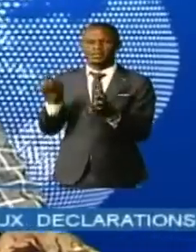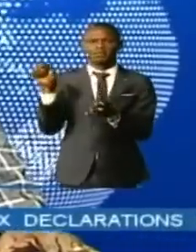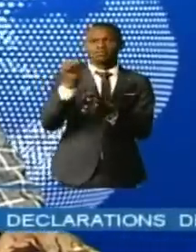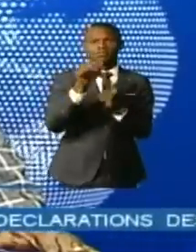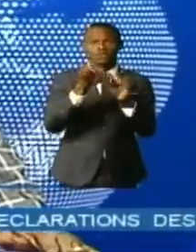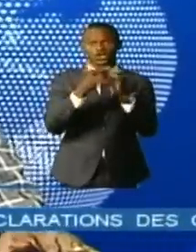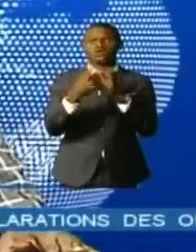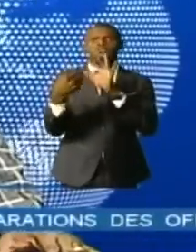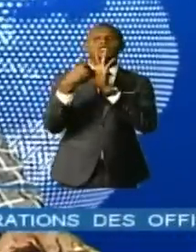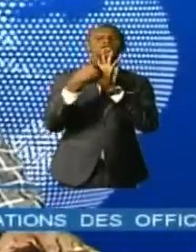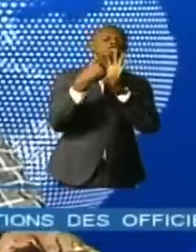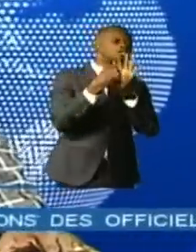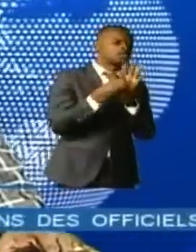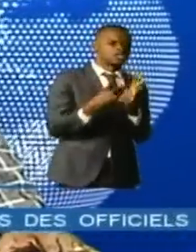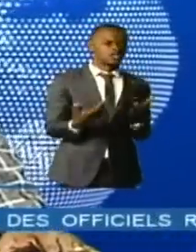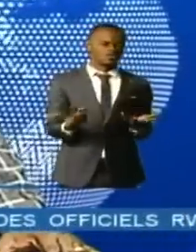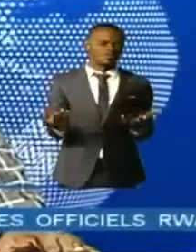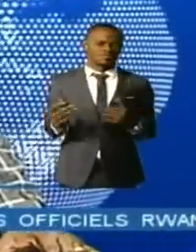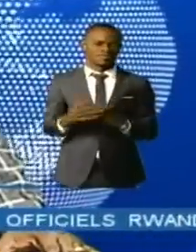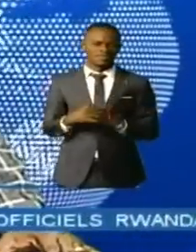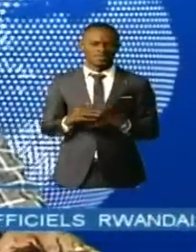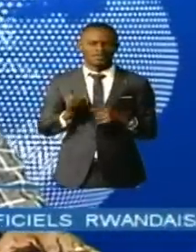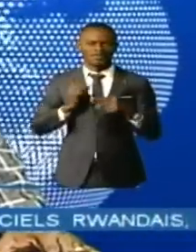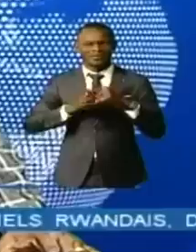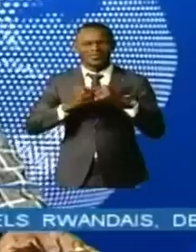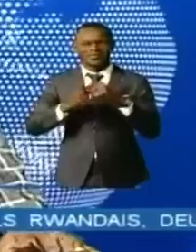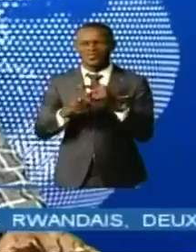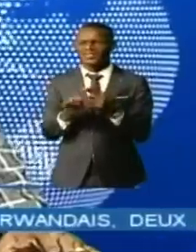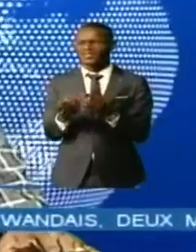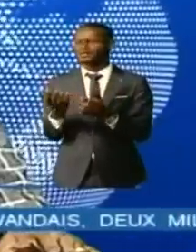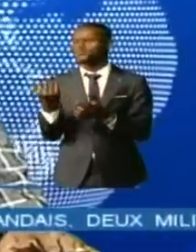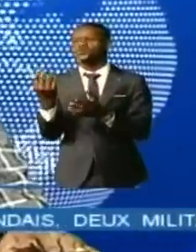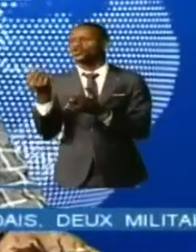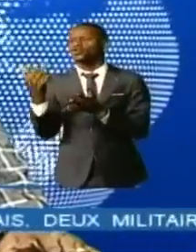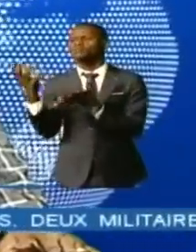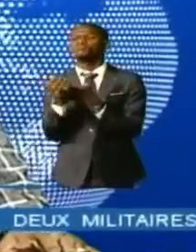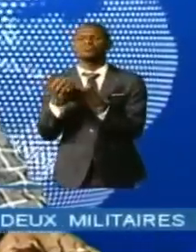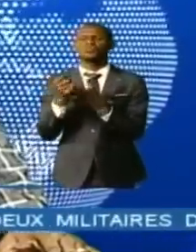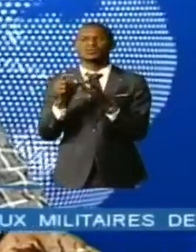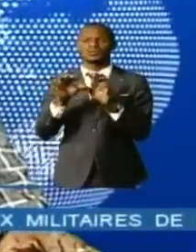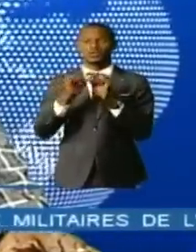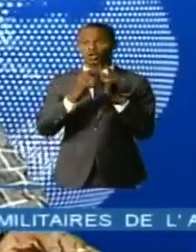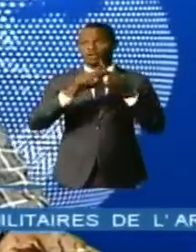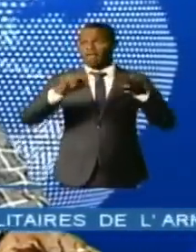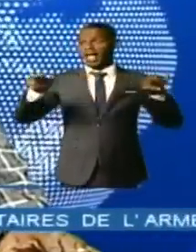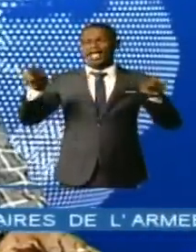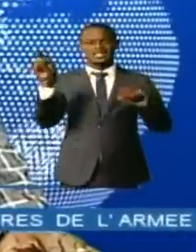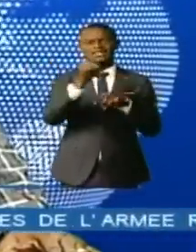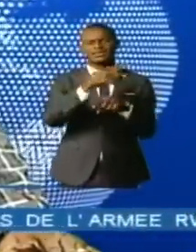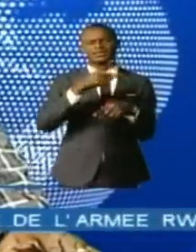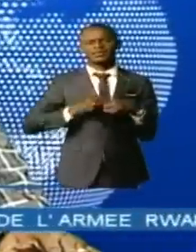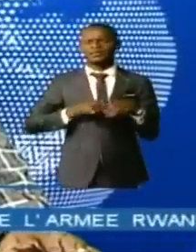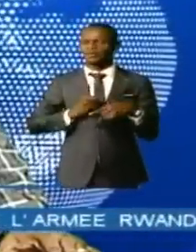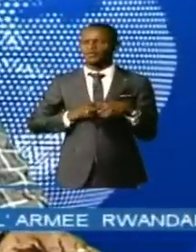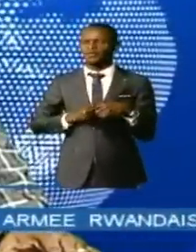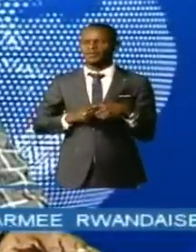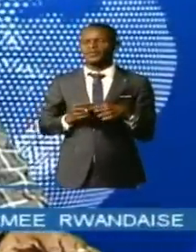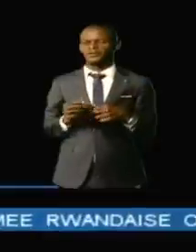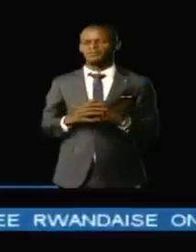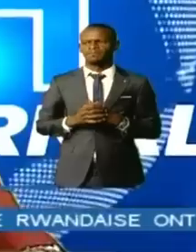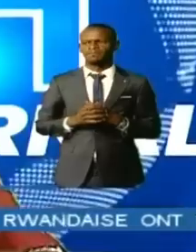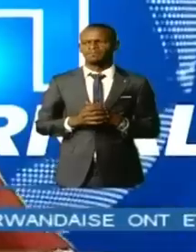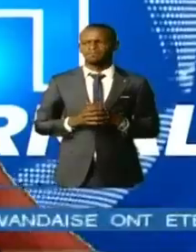mette les pieds là où il y a là où on a fixé les niveaux des assignations qui avaient été fixées.